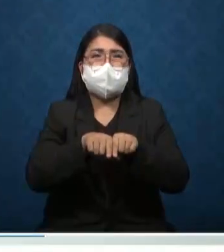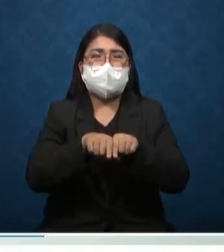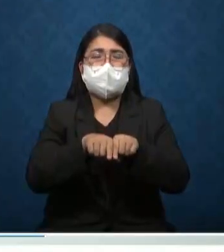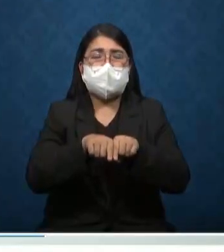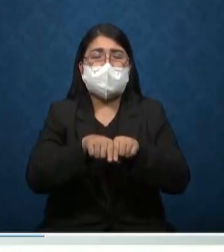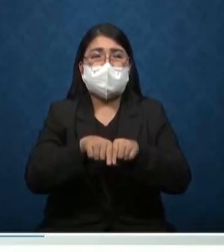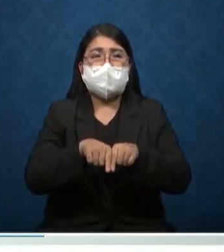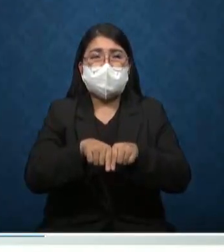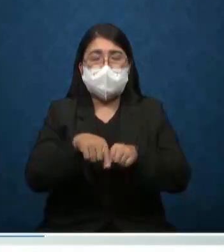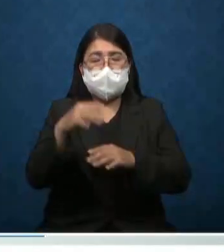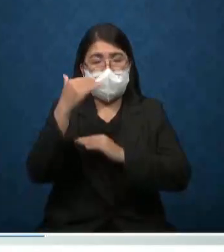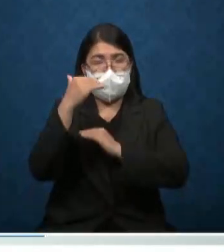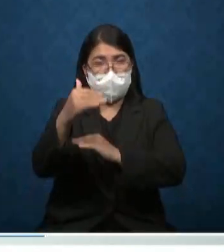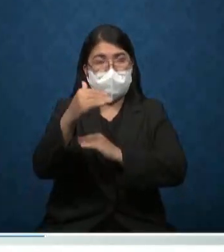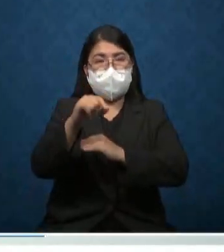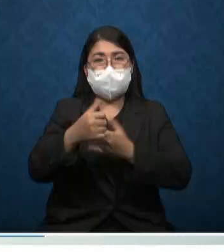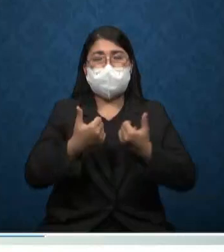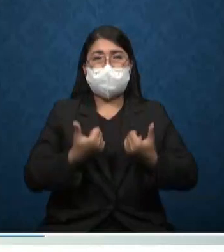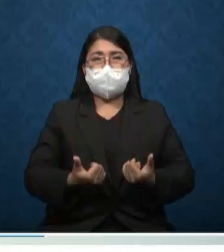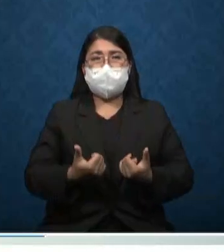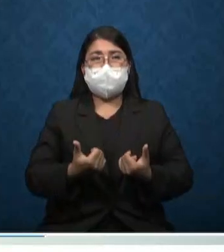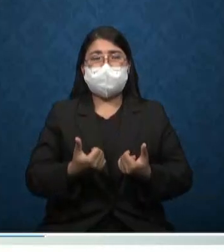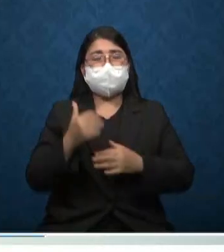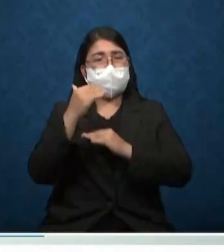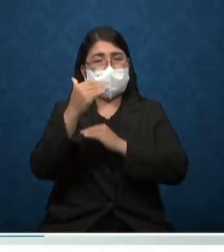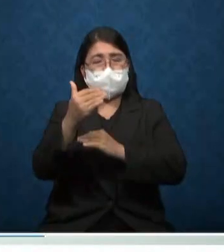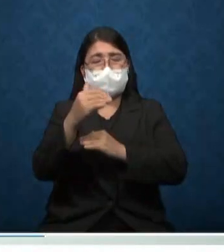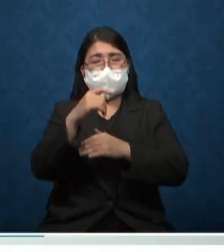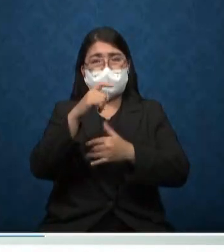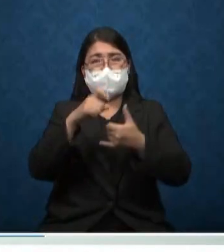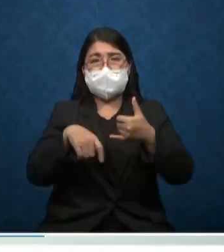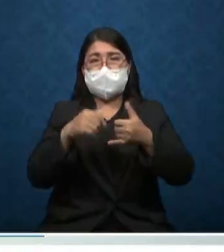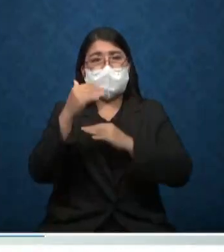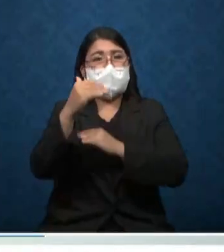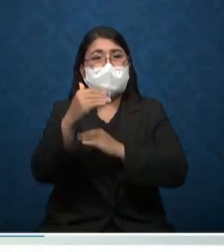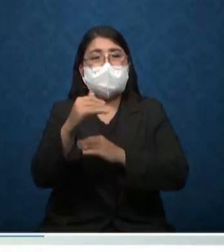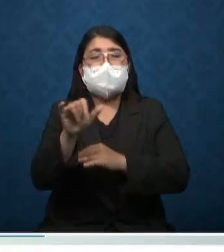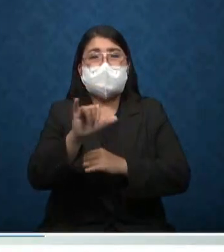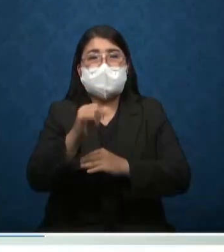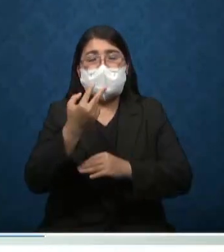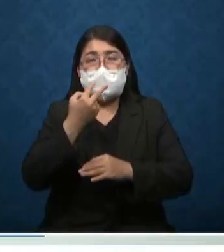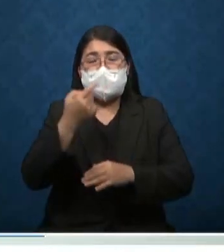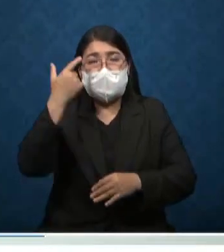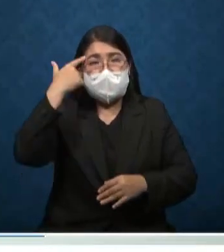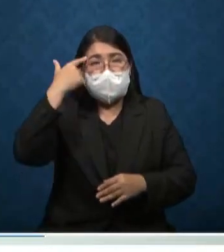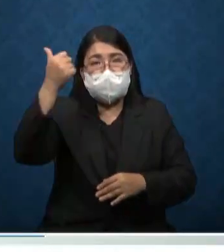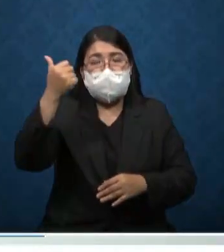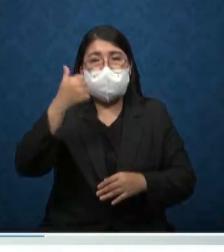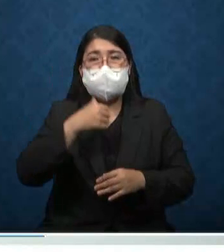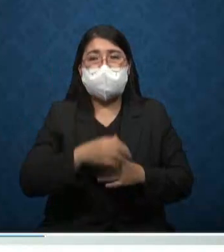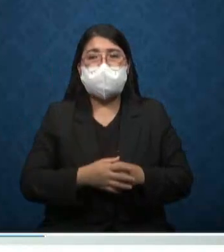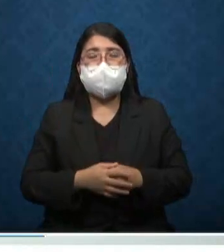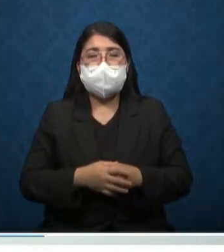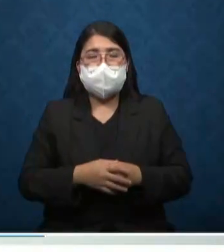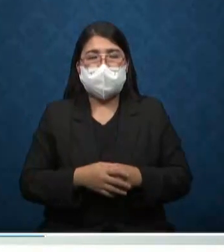กรอบคุณวุฒิปัจจุบันนี้ยังไม่ได้มีการกำหนดกรอบคุณวุฒิที่เทียบกับลักษณะของความพิเศษหรือว่าลักษ